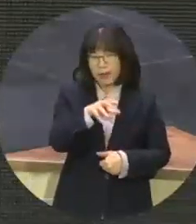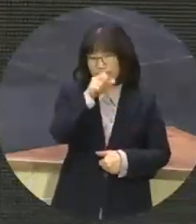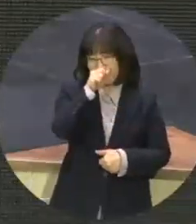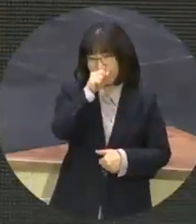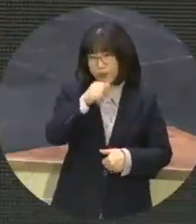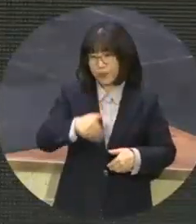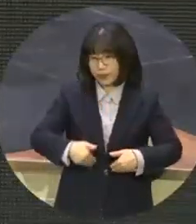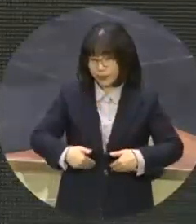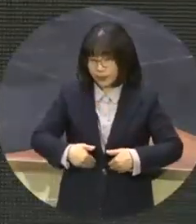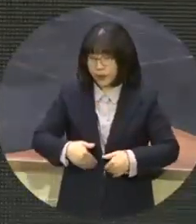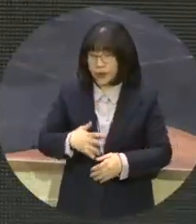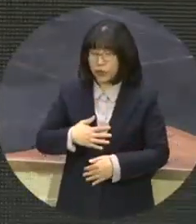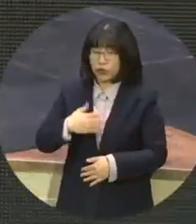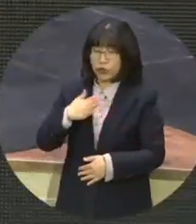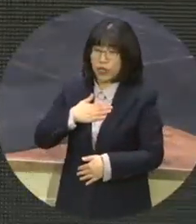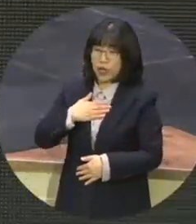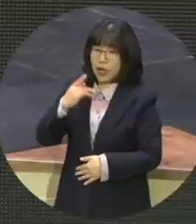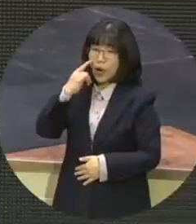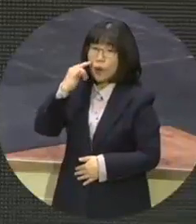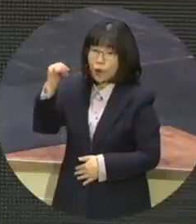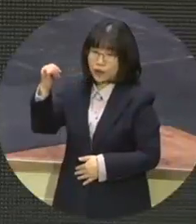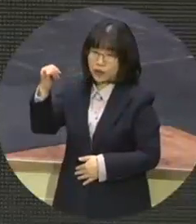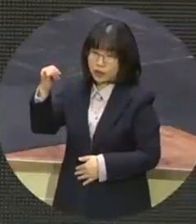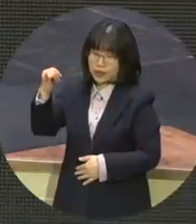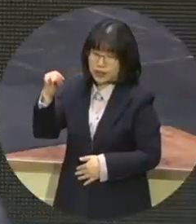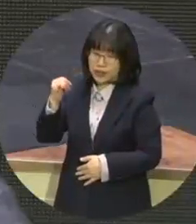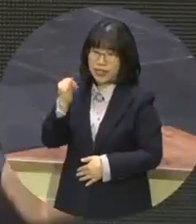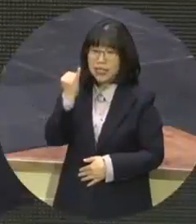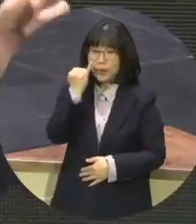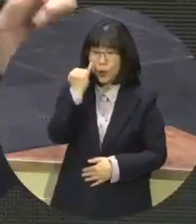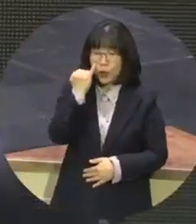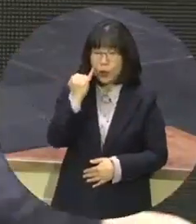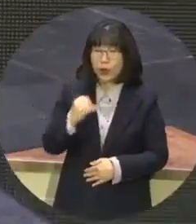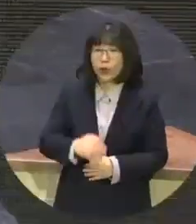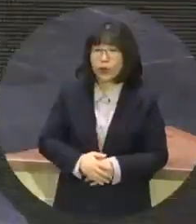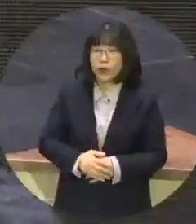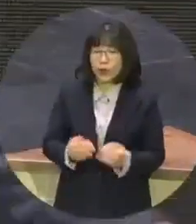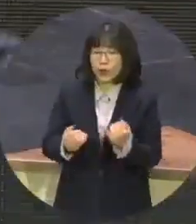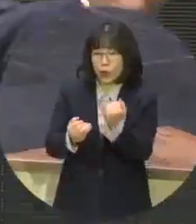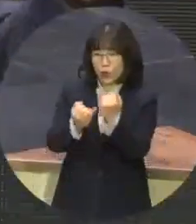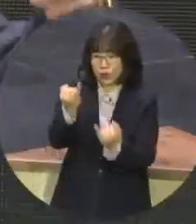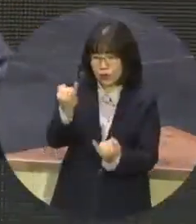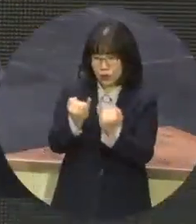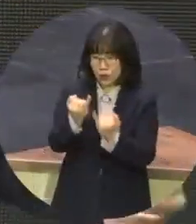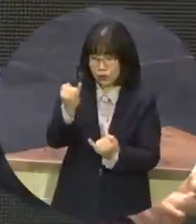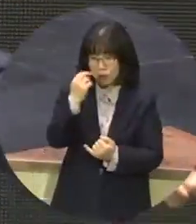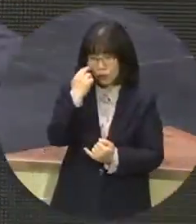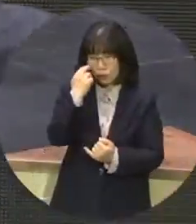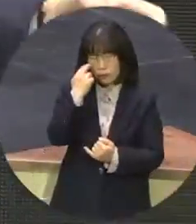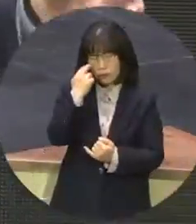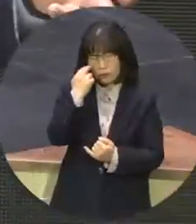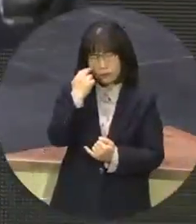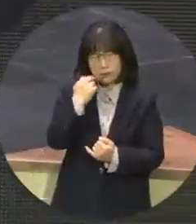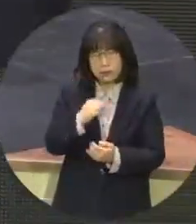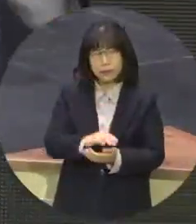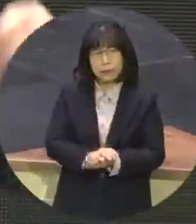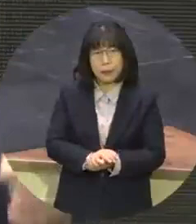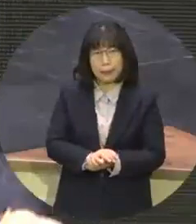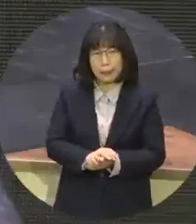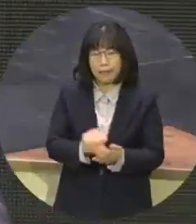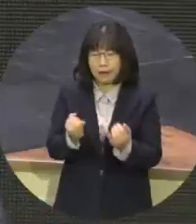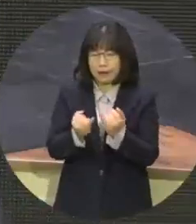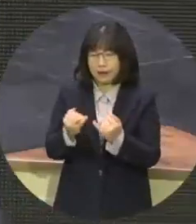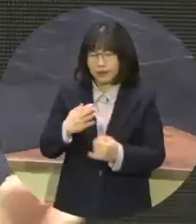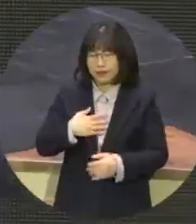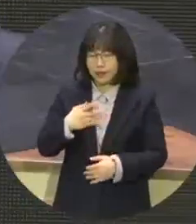살아. 우리 어머니가요 우리 그 이모를 우리 어머니 동생을 소개해가지고 우리